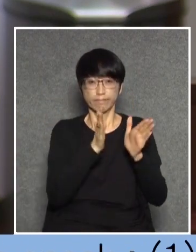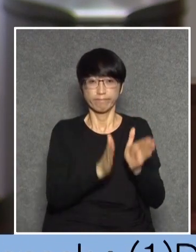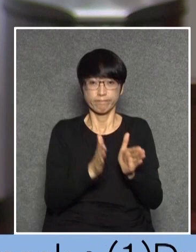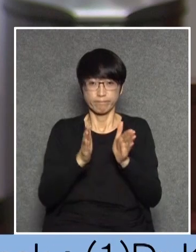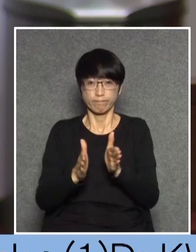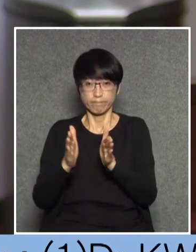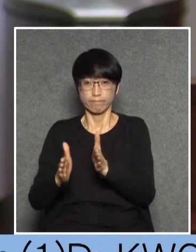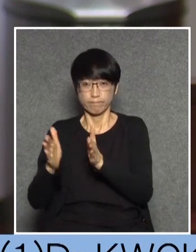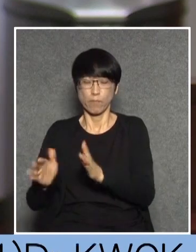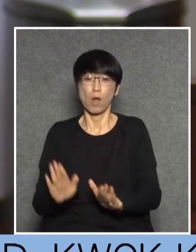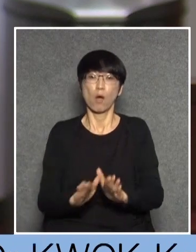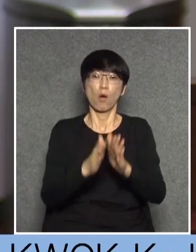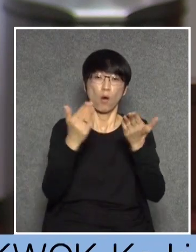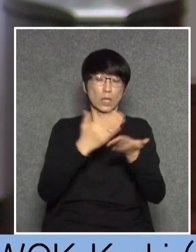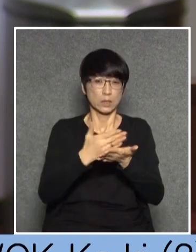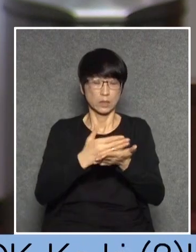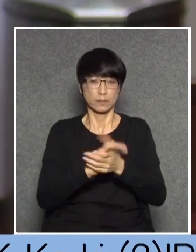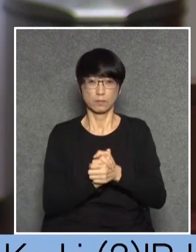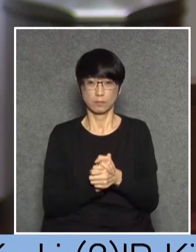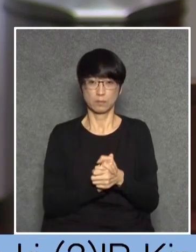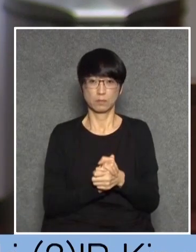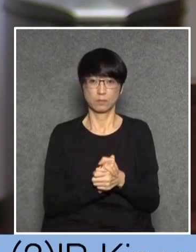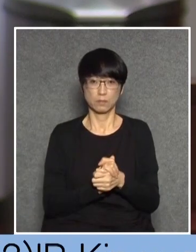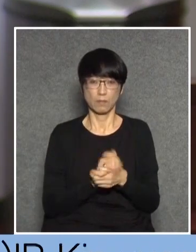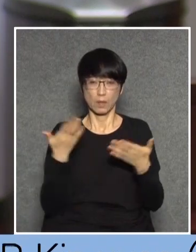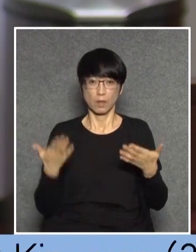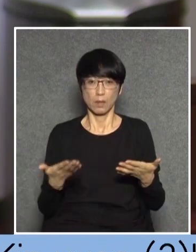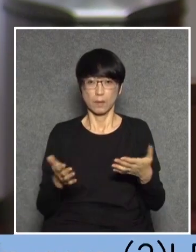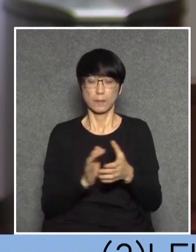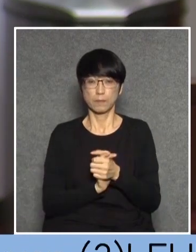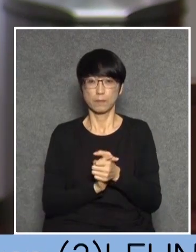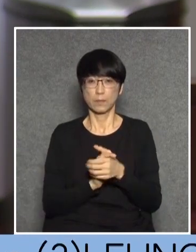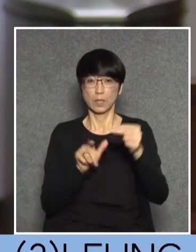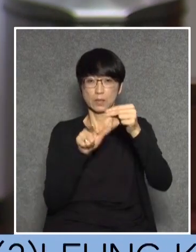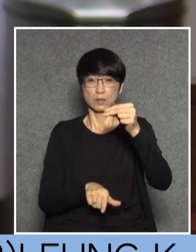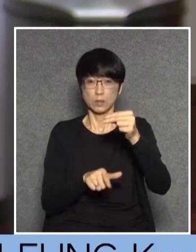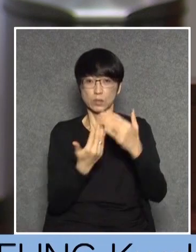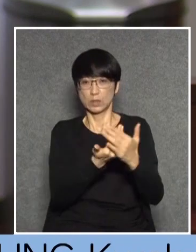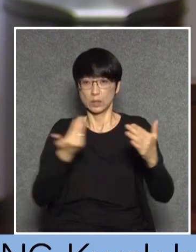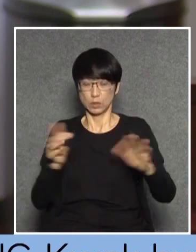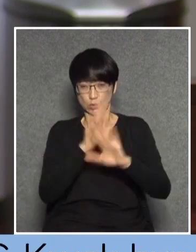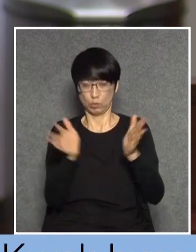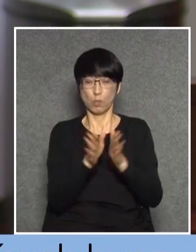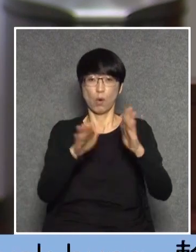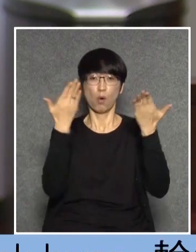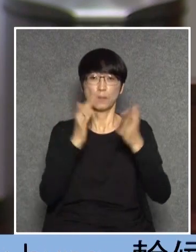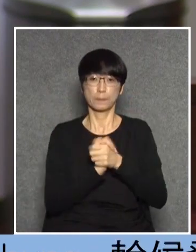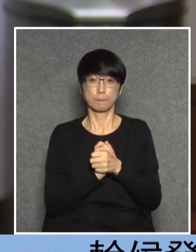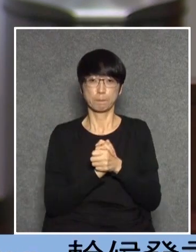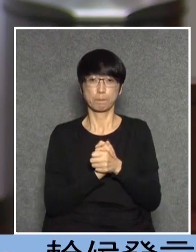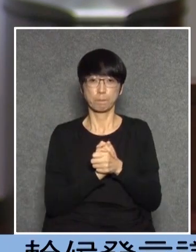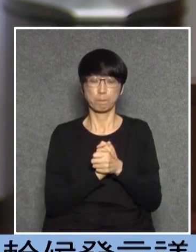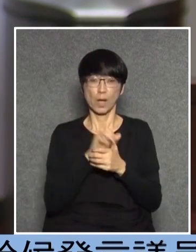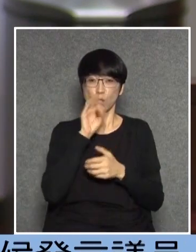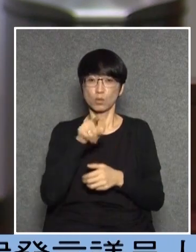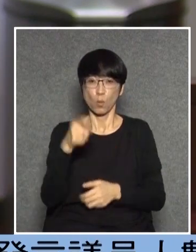用，原本就說在今年的上半年全數啟用。我指出這一點